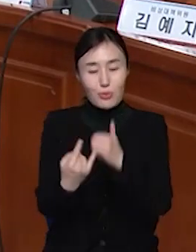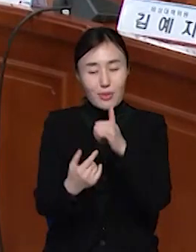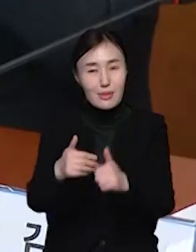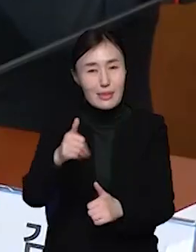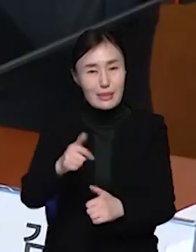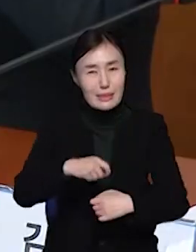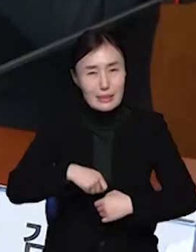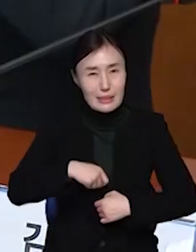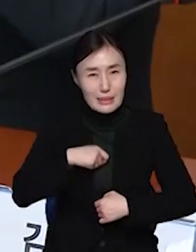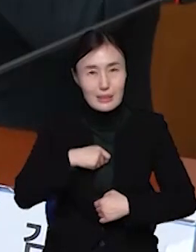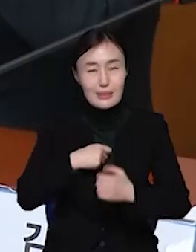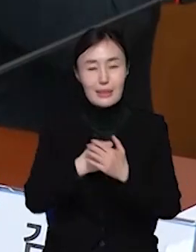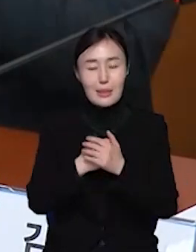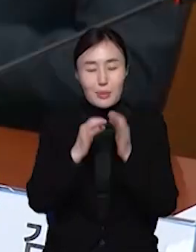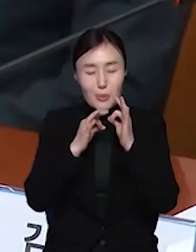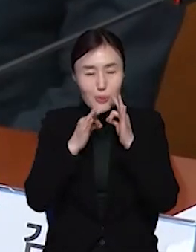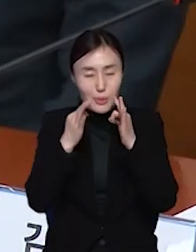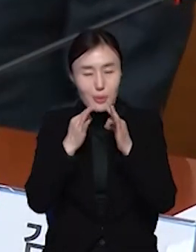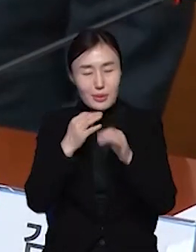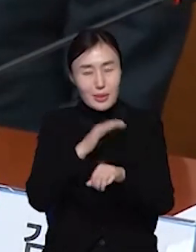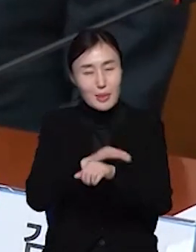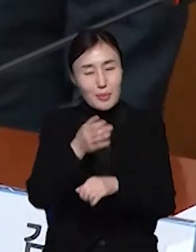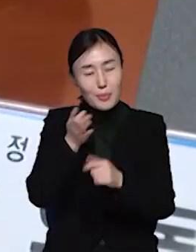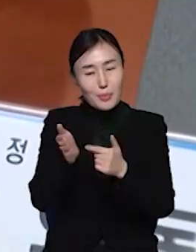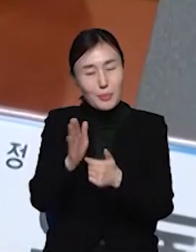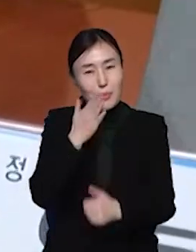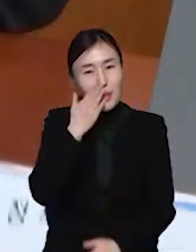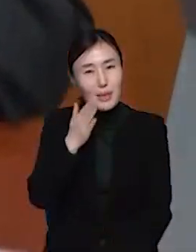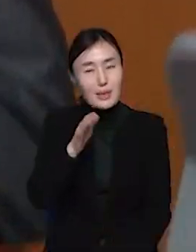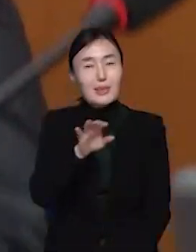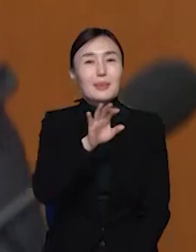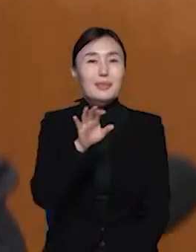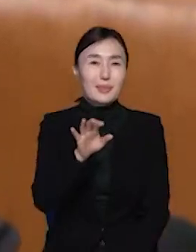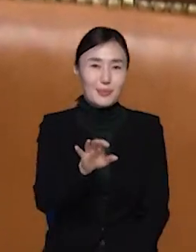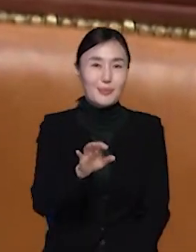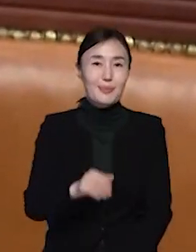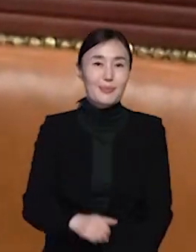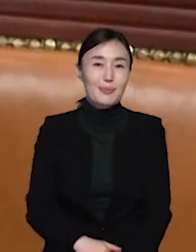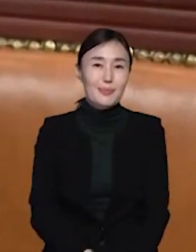비상대책위원장이 진정성을 보일 수 있을지 주목됩니다. KBC 박성호입니다.